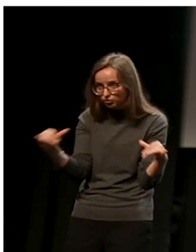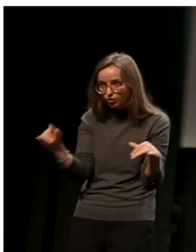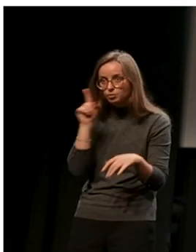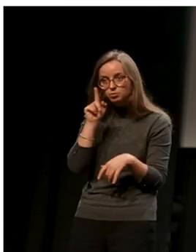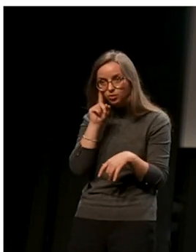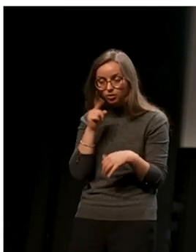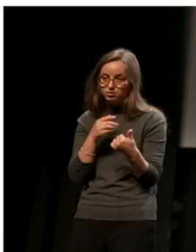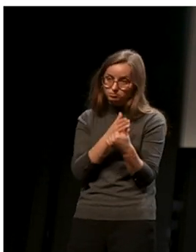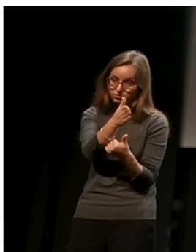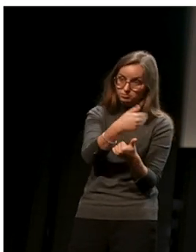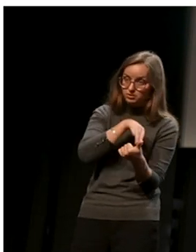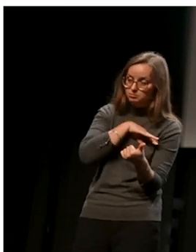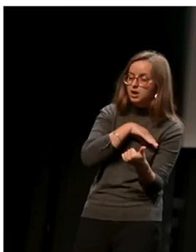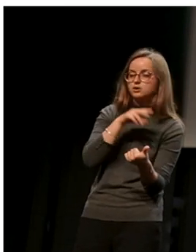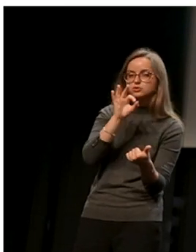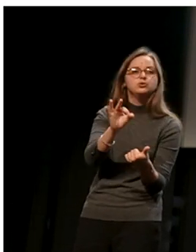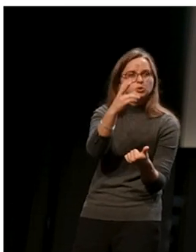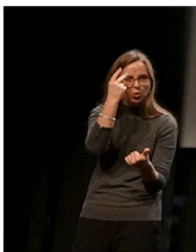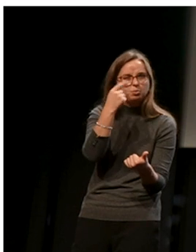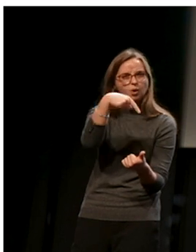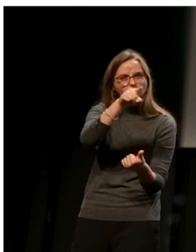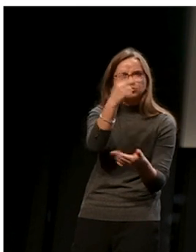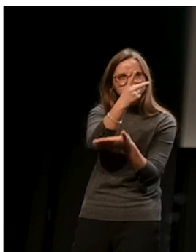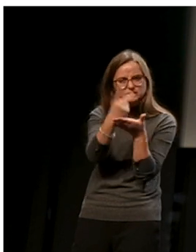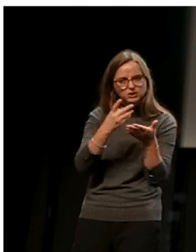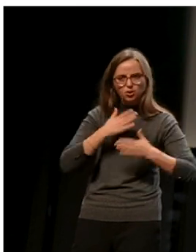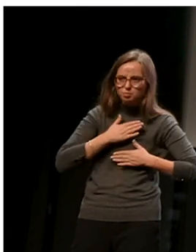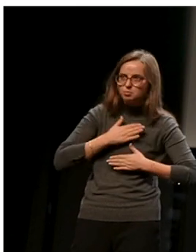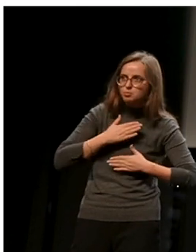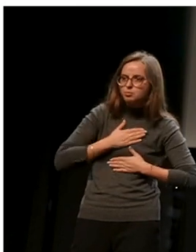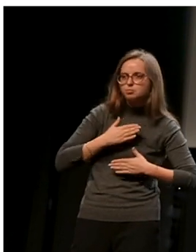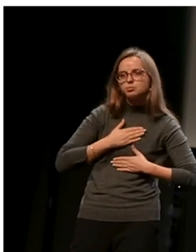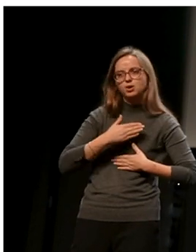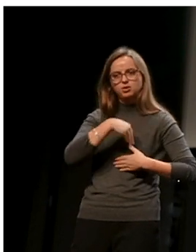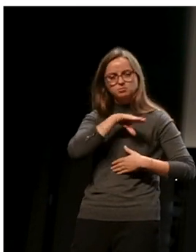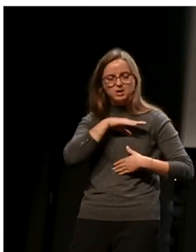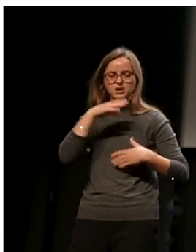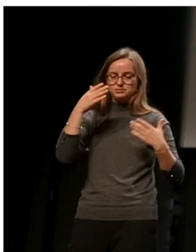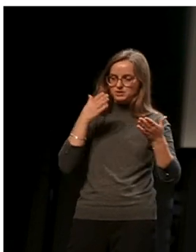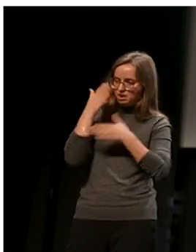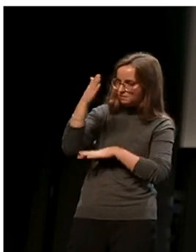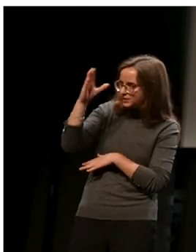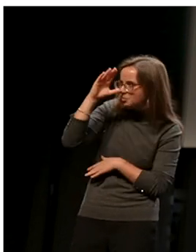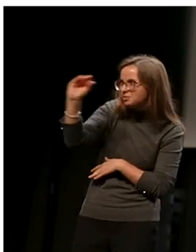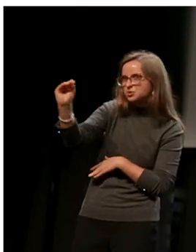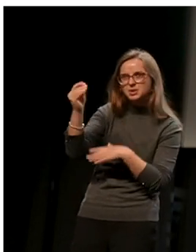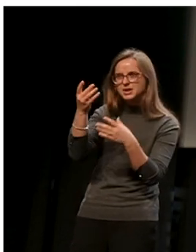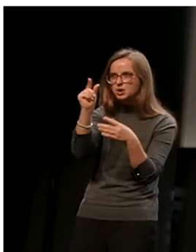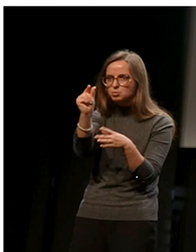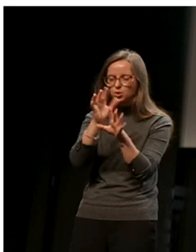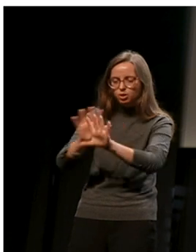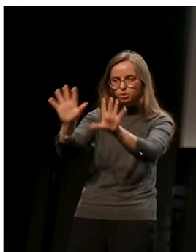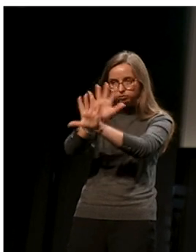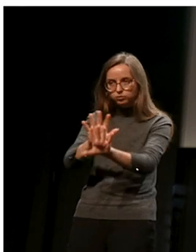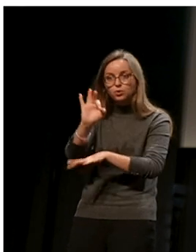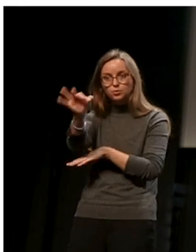La première, c'est que je comprends tout à fait la peur d'illustrateurs aujourd'hui, professionnellement, dans leur avenir personnel. Quand